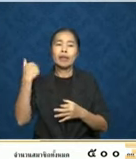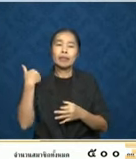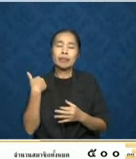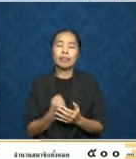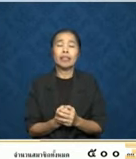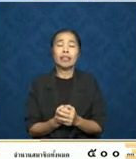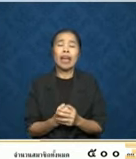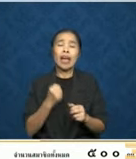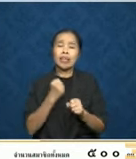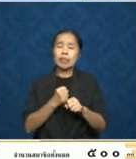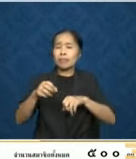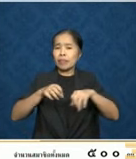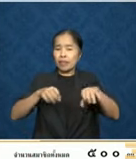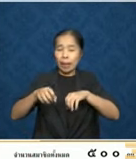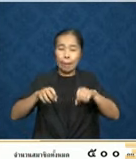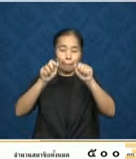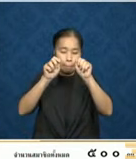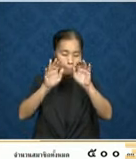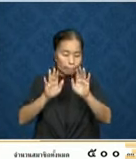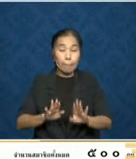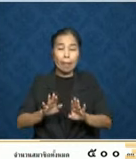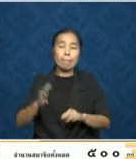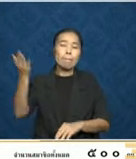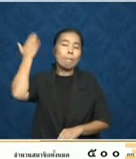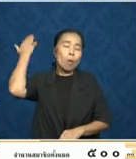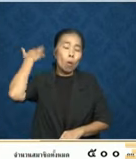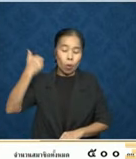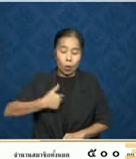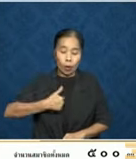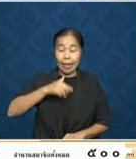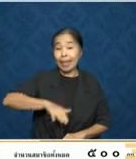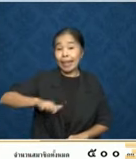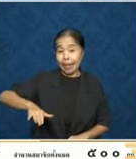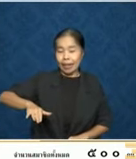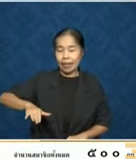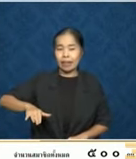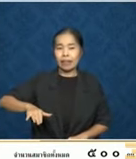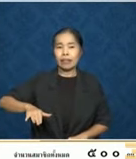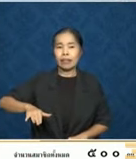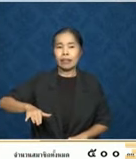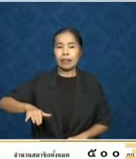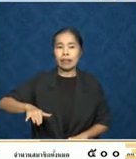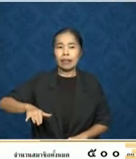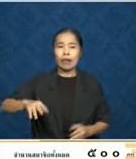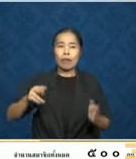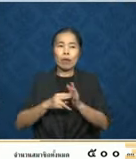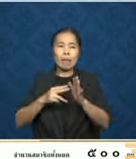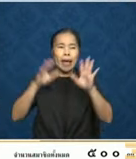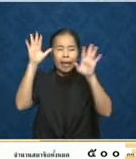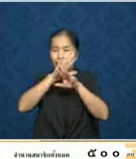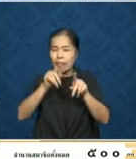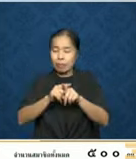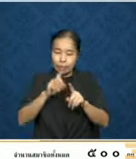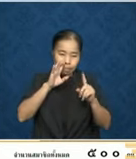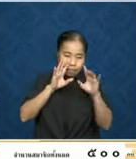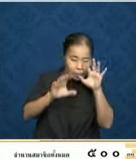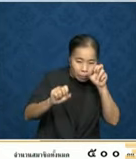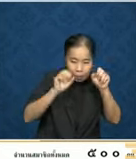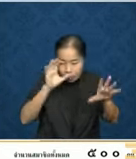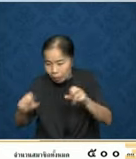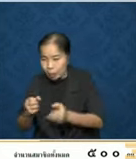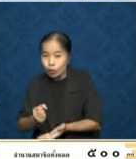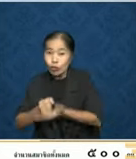นี้เราจะนึกถึงสมัยเราเด็กๆอ่ะค่ะก็คือเรื่องตาวิเศษเห็นนะคล้ายๆแบบนั้นนะคะเป็นเหมือนแบบเด็กๆมา